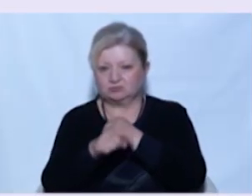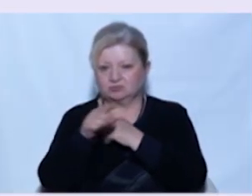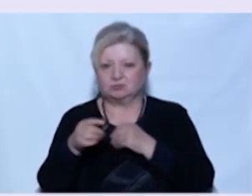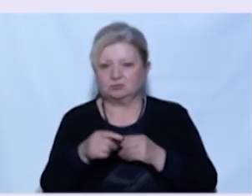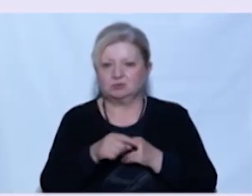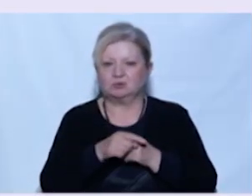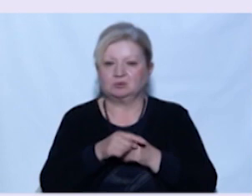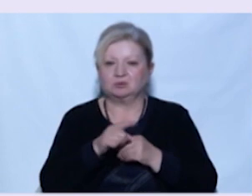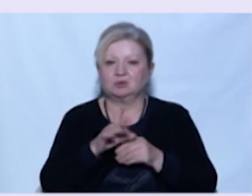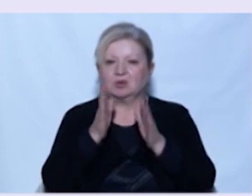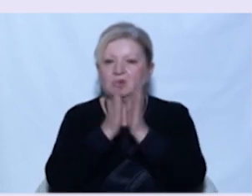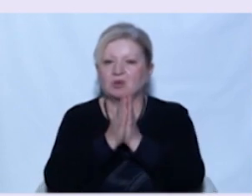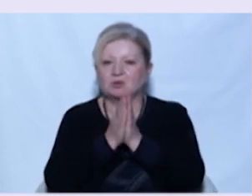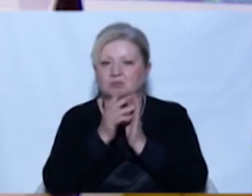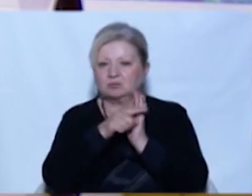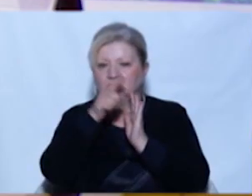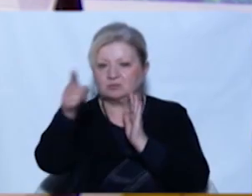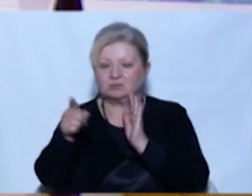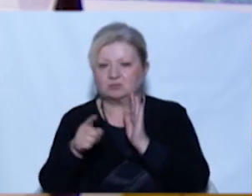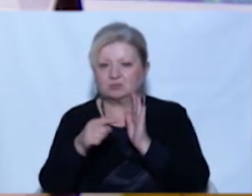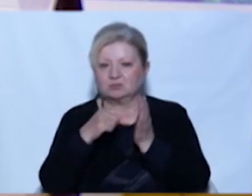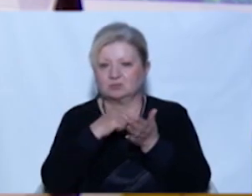rom ar utkhovia Erekles arts